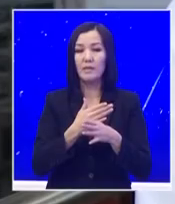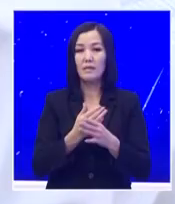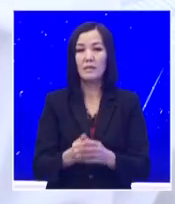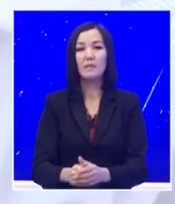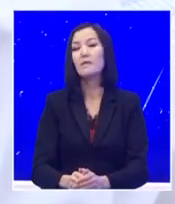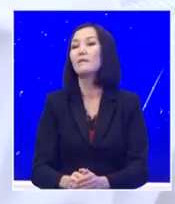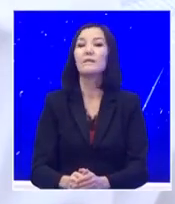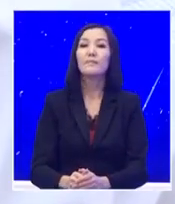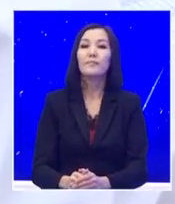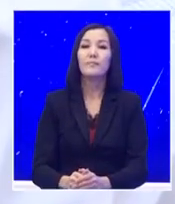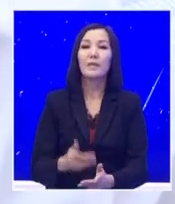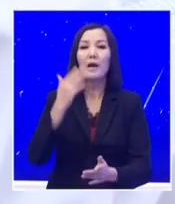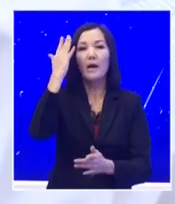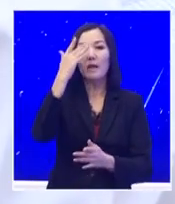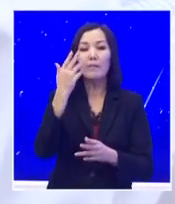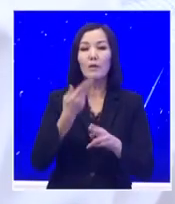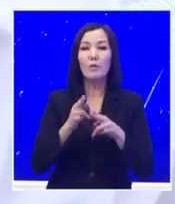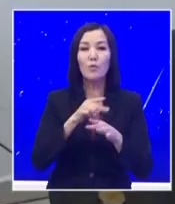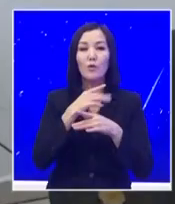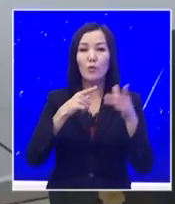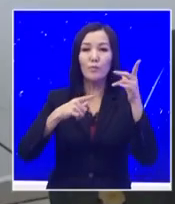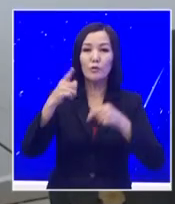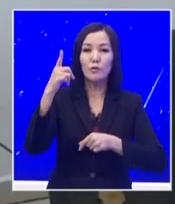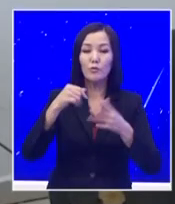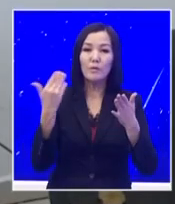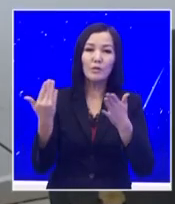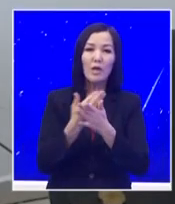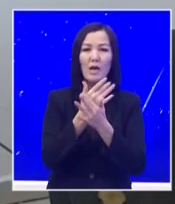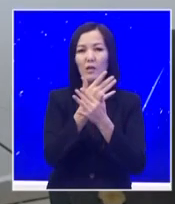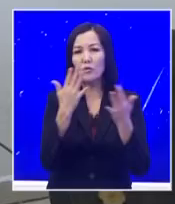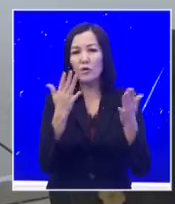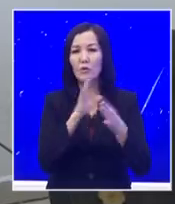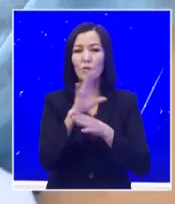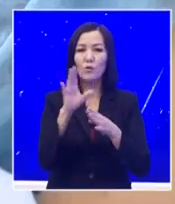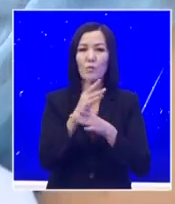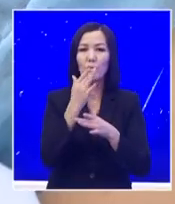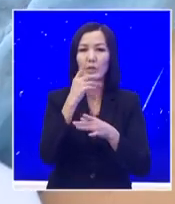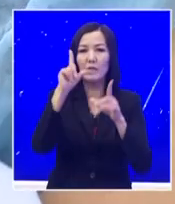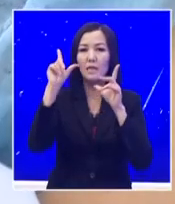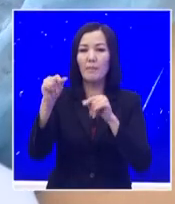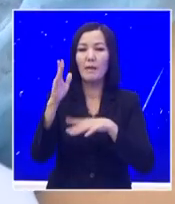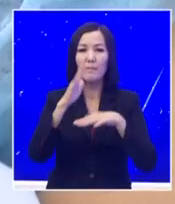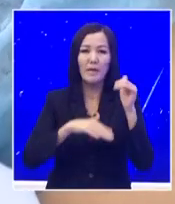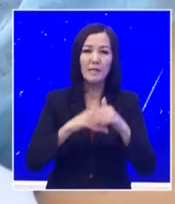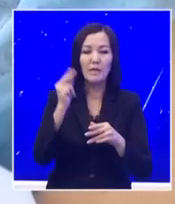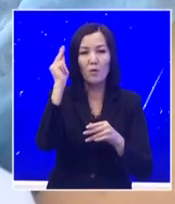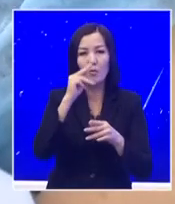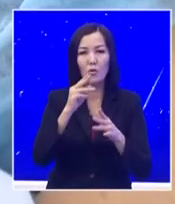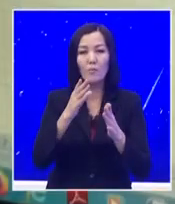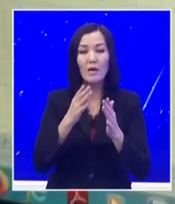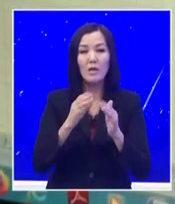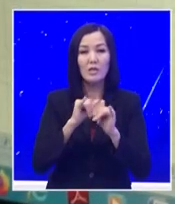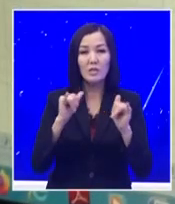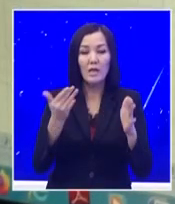көрсетті. Әминаның арманы көп. Бастысы сүт өнімдерінің жаңа түрлерін өндіру, содан кейін шетелдерде білім алып, кәсіби шеберлігін шыңдағысы